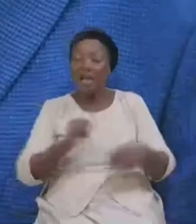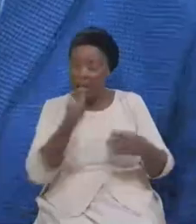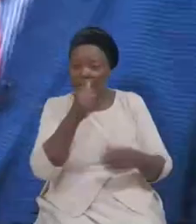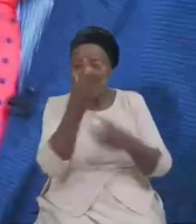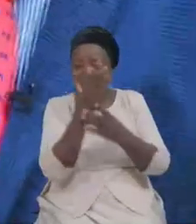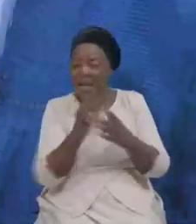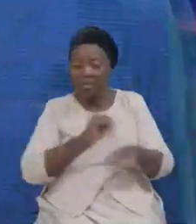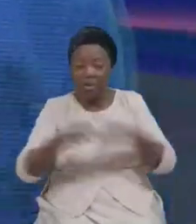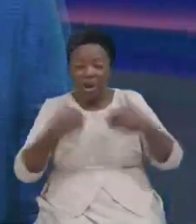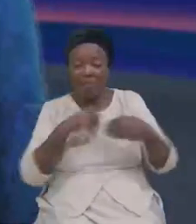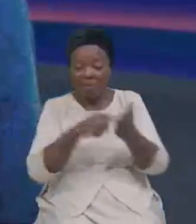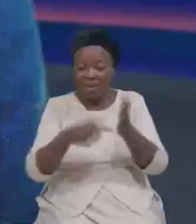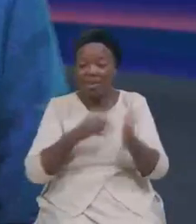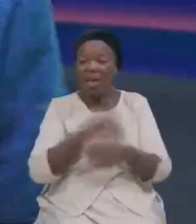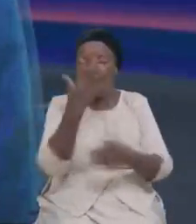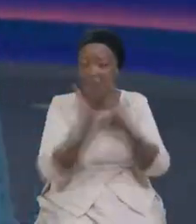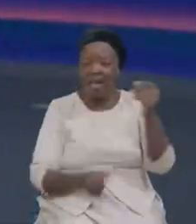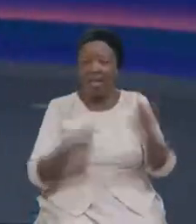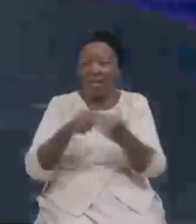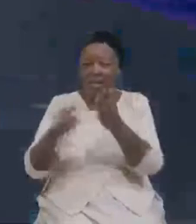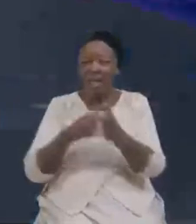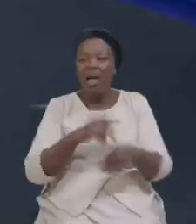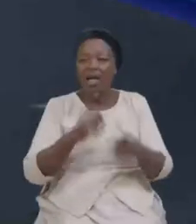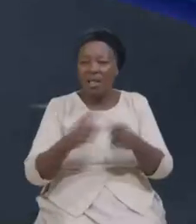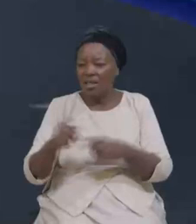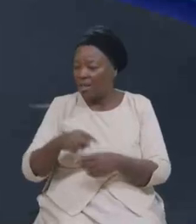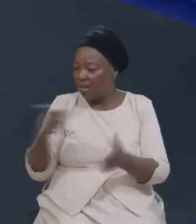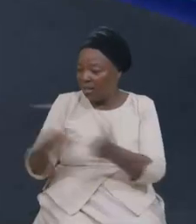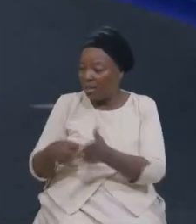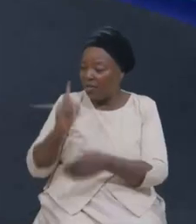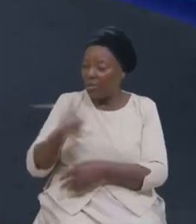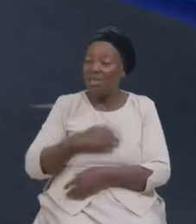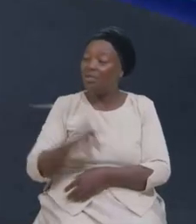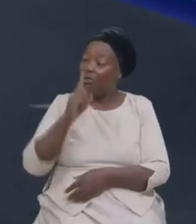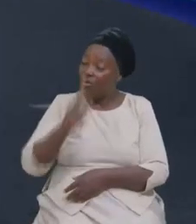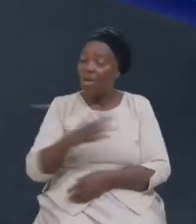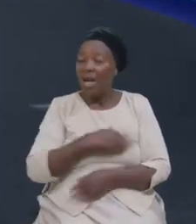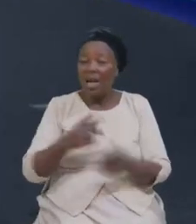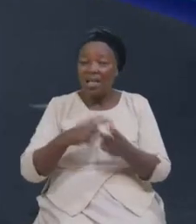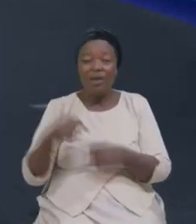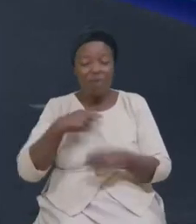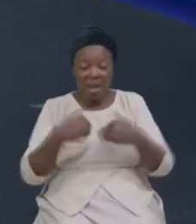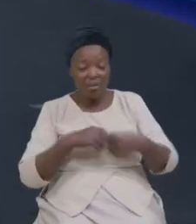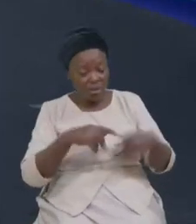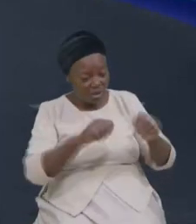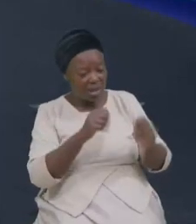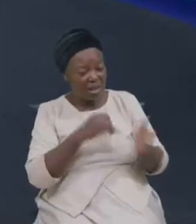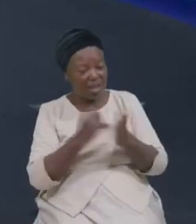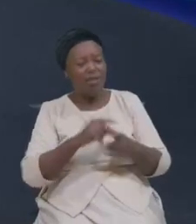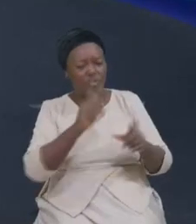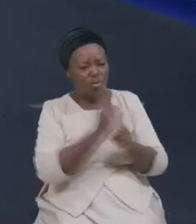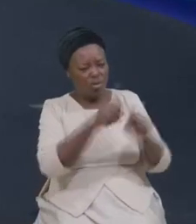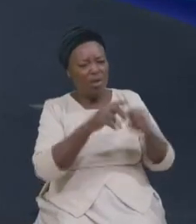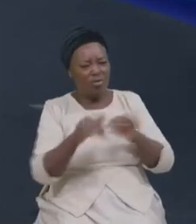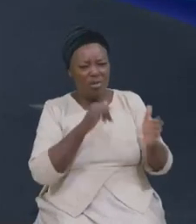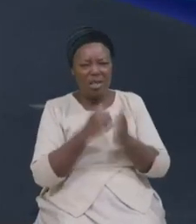cette affaire de foi-là, que ceci va arriver-là, ça c'est réel. Hein? Et nous sommes derrière ceci. Ouais, qu'est-ce que je vais faire? Est-ce qu'il faut avoir peur?